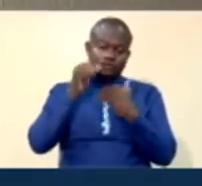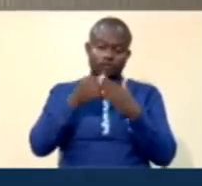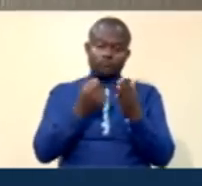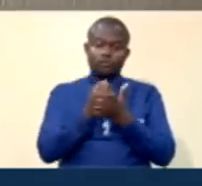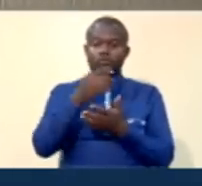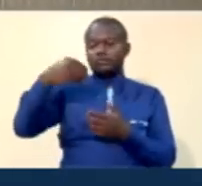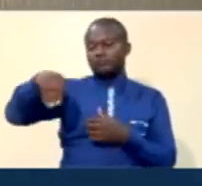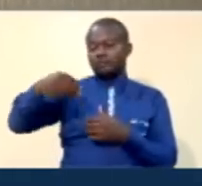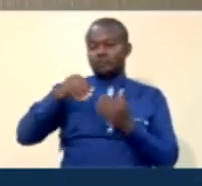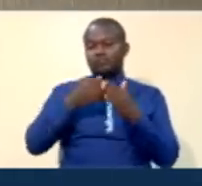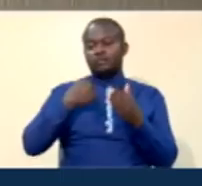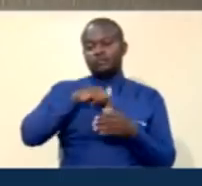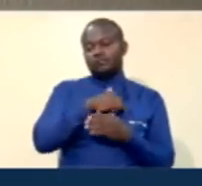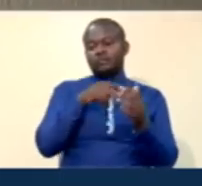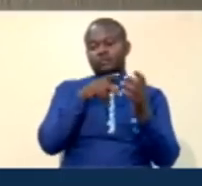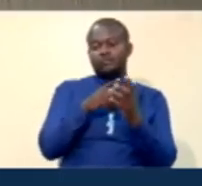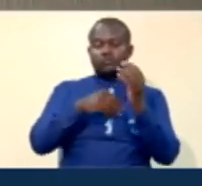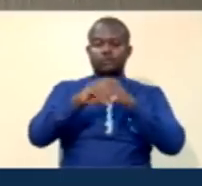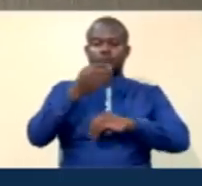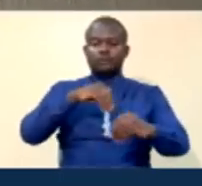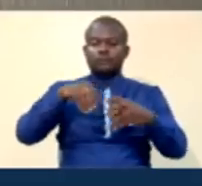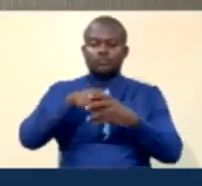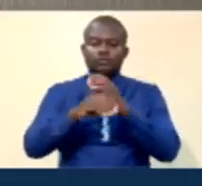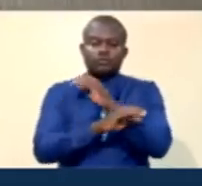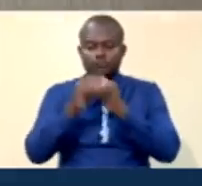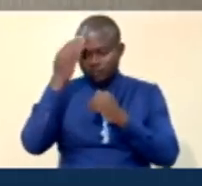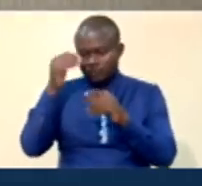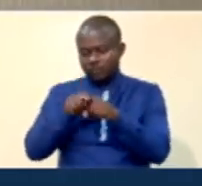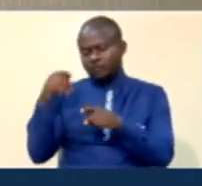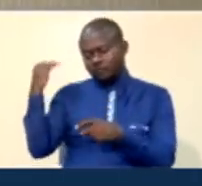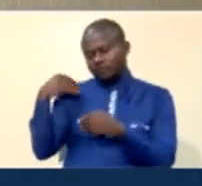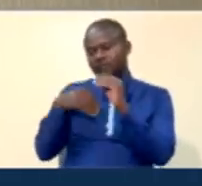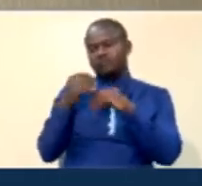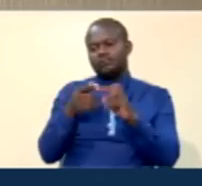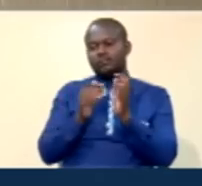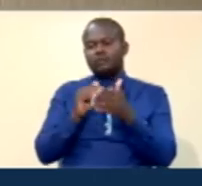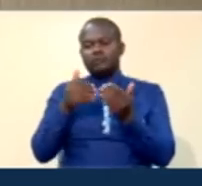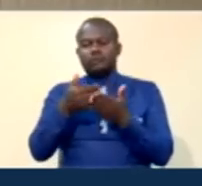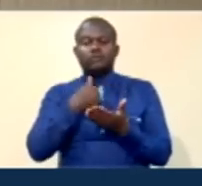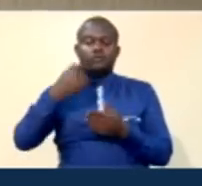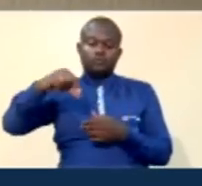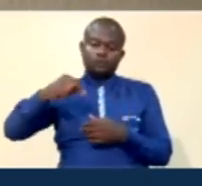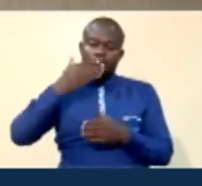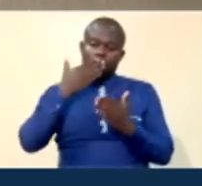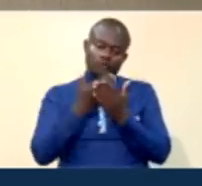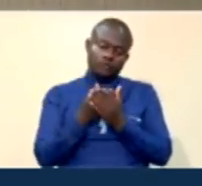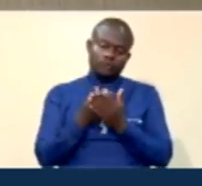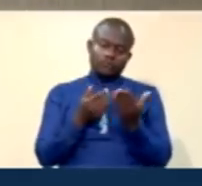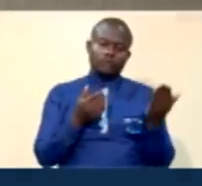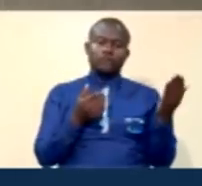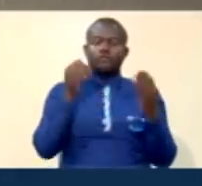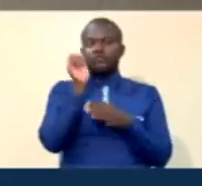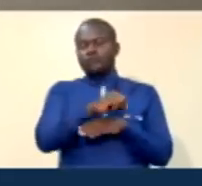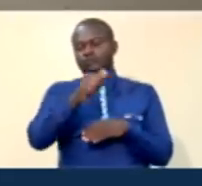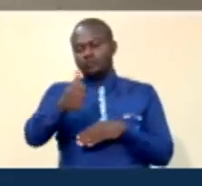ikatubyarira amadovize twebwe natwe tukayigurisha muri ibyo bihugu kuko natwe bayitugurishaga, kandi noneho tukagira karite nziza cyangwa se ubuziranenge